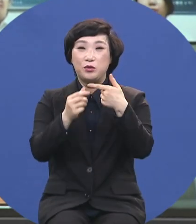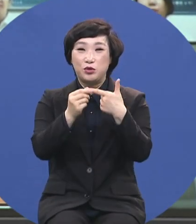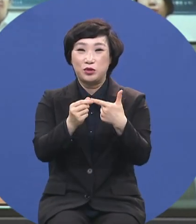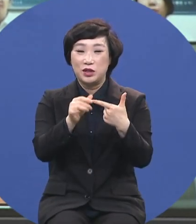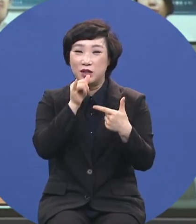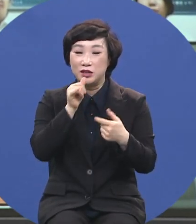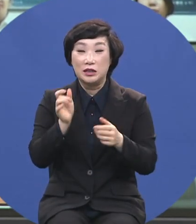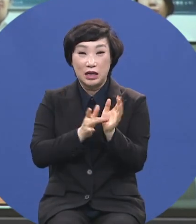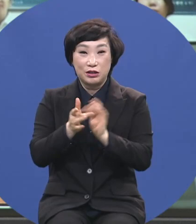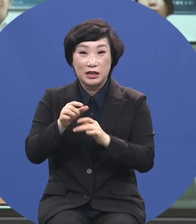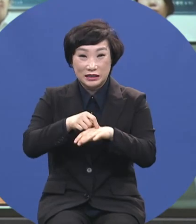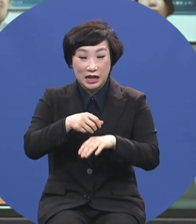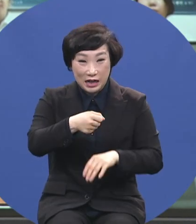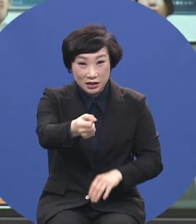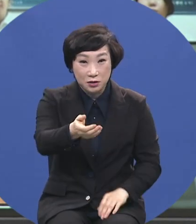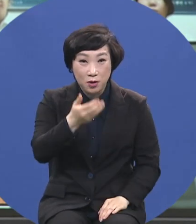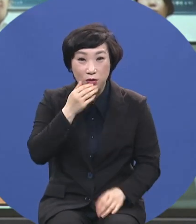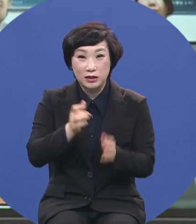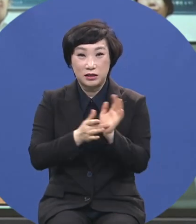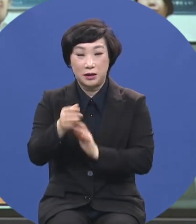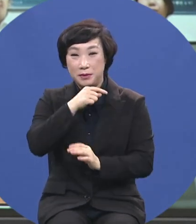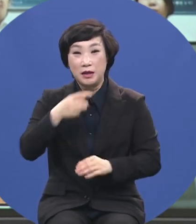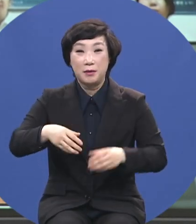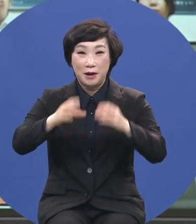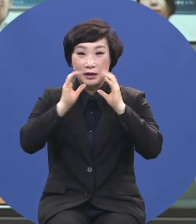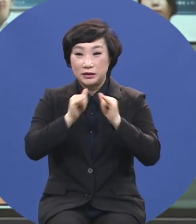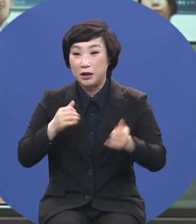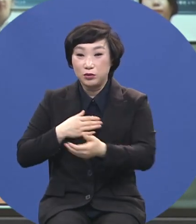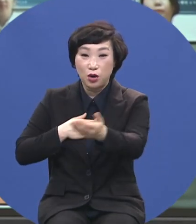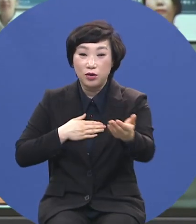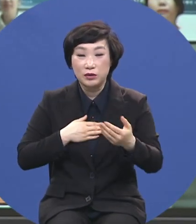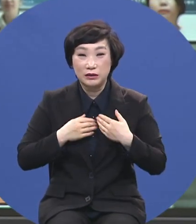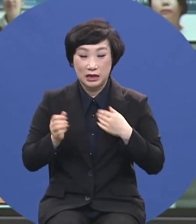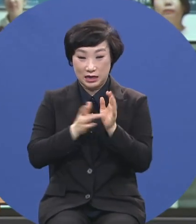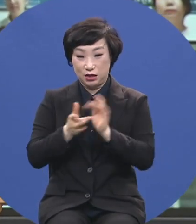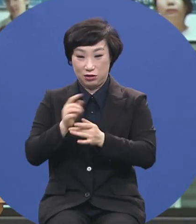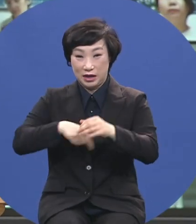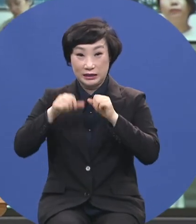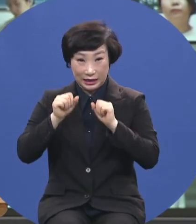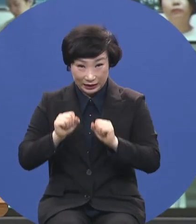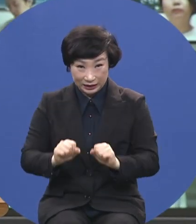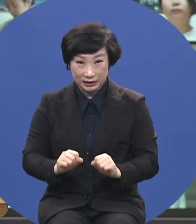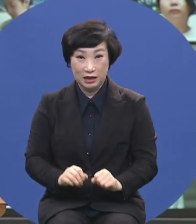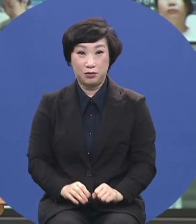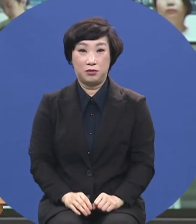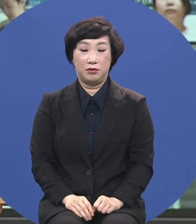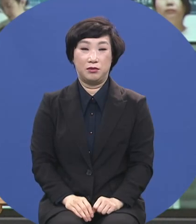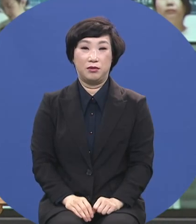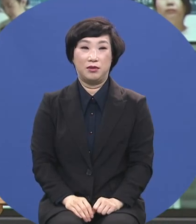56절에 내 살을 먹고 내 피를 마시는 자는 내 안에 거하고